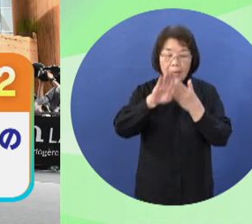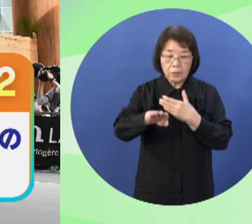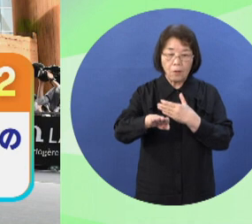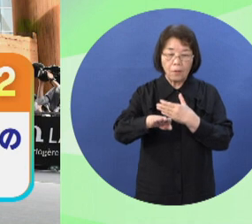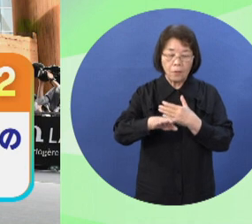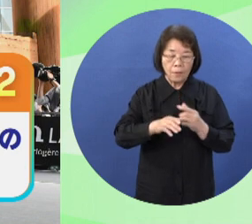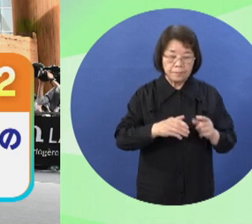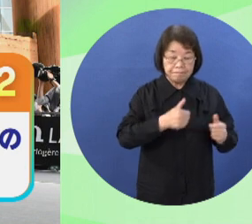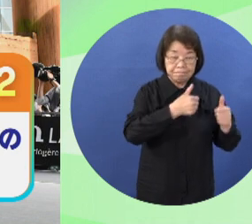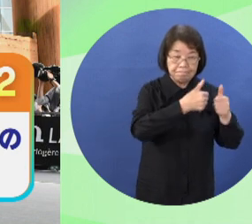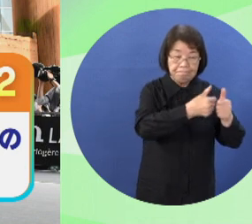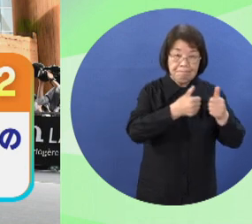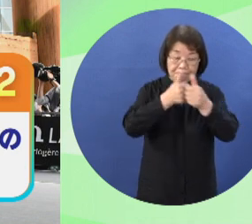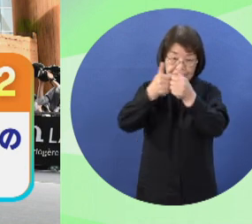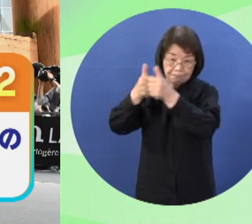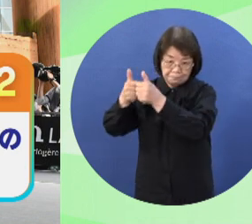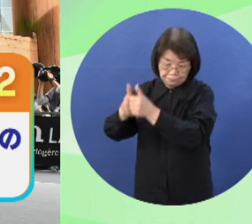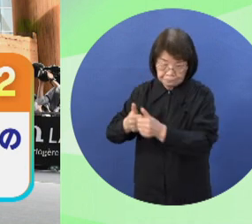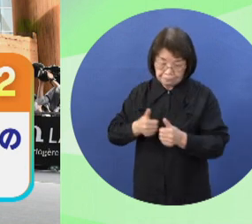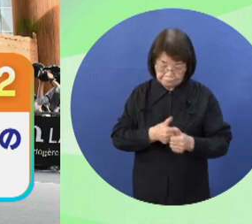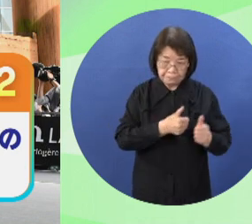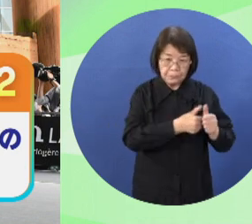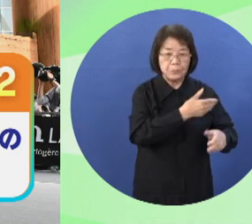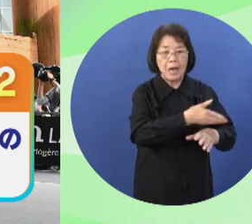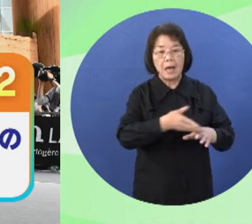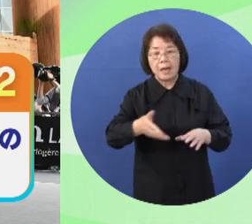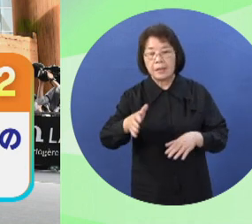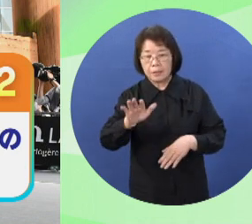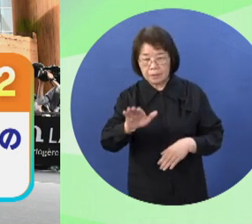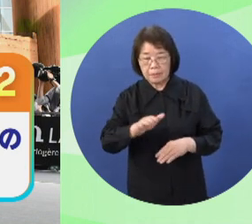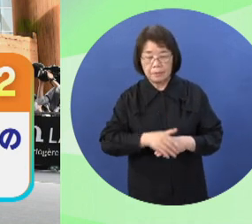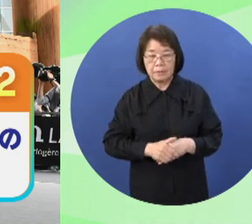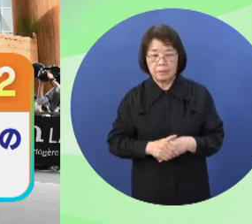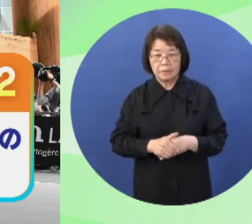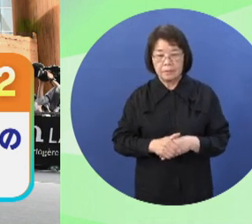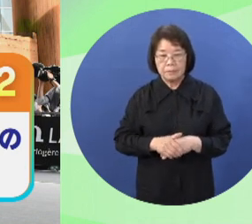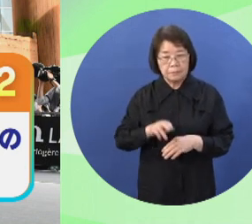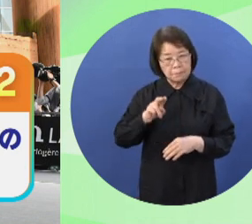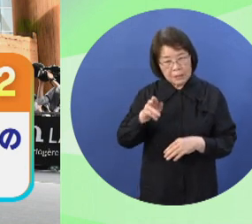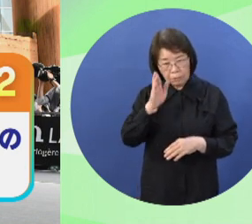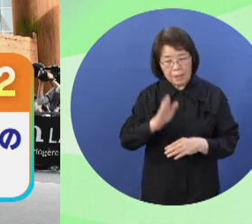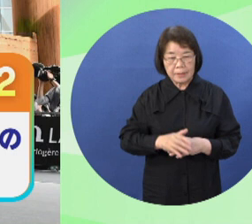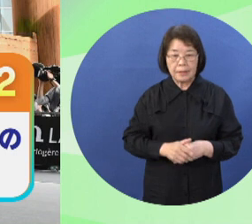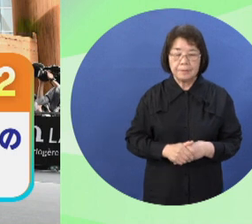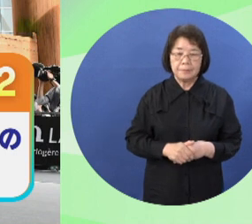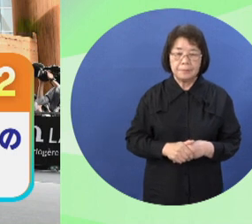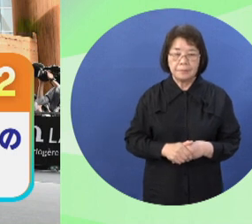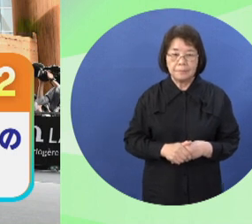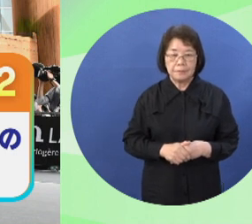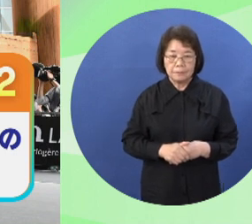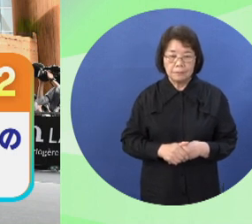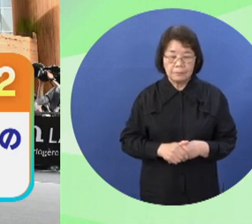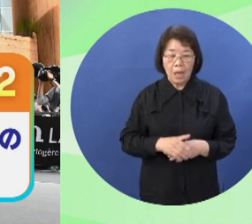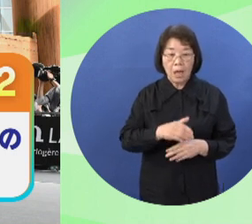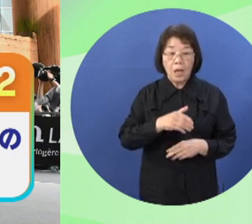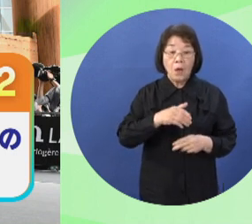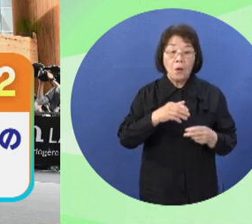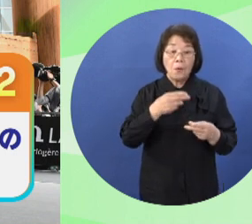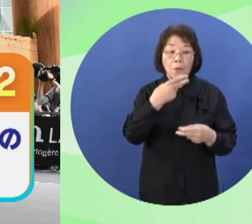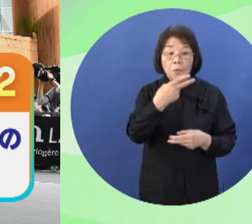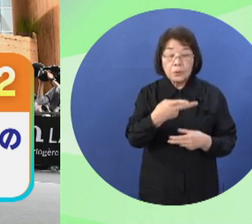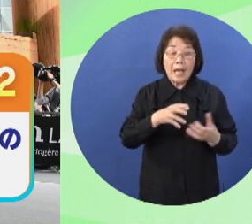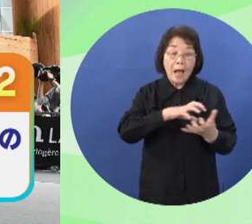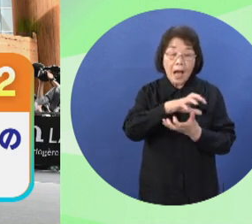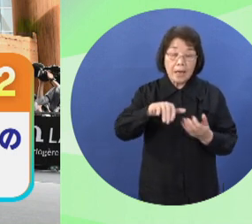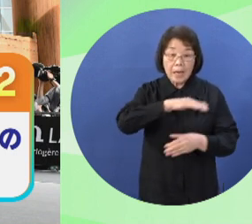あ、この後いろいろ渡り歩いてみんなが戦っていくっていうのの最初やったんですけども、これ見てください、 すごい場所ですね、 はいはい、二荒山神社